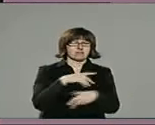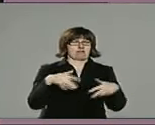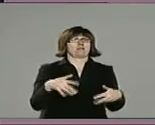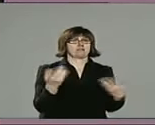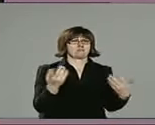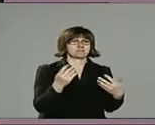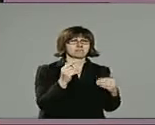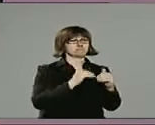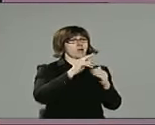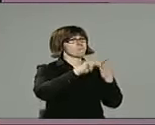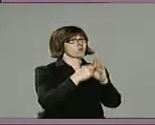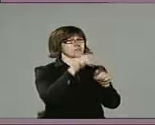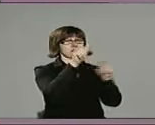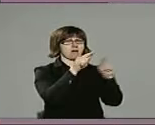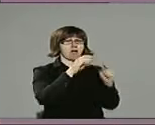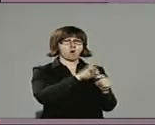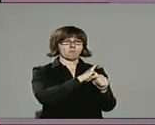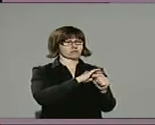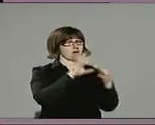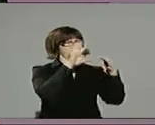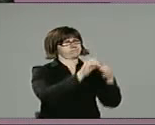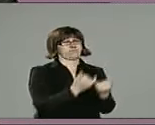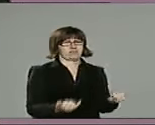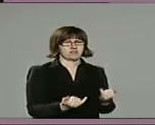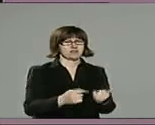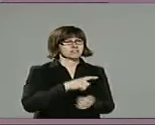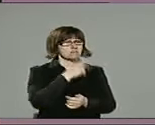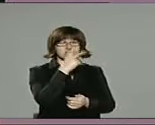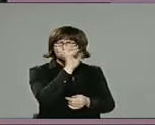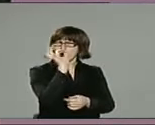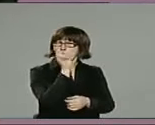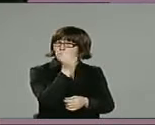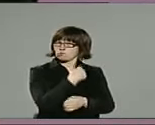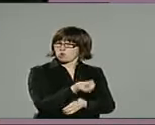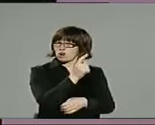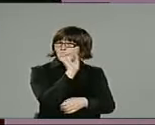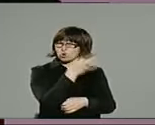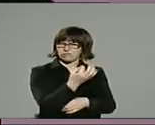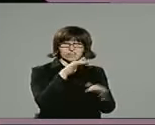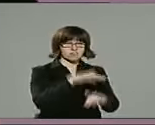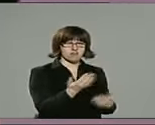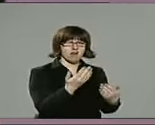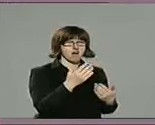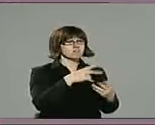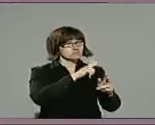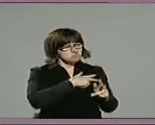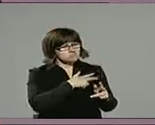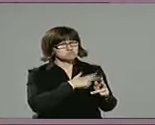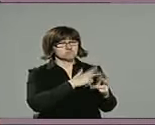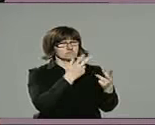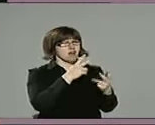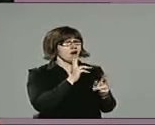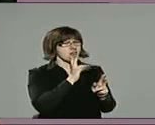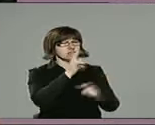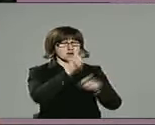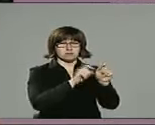gegenüber abgehobenen Politikern und Parteien, die man für unfähig und unwillig hält, sich mit dem wirklichen Alltag